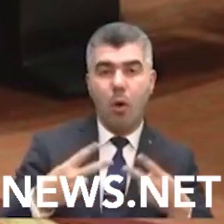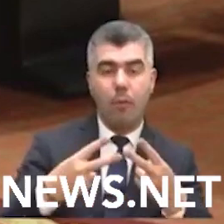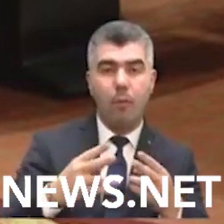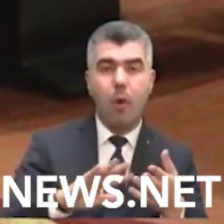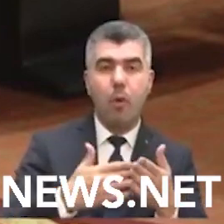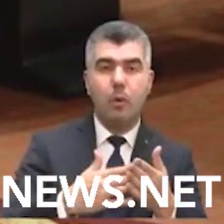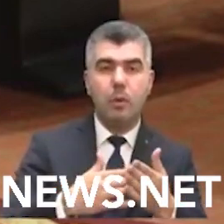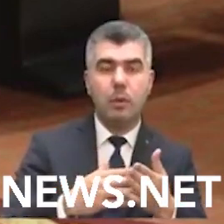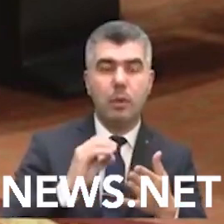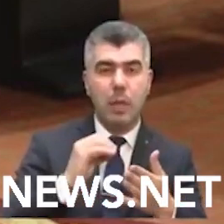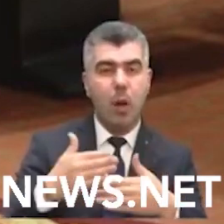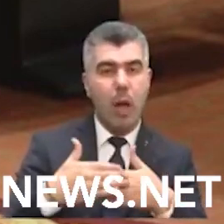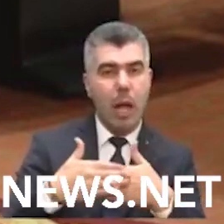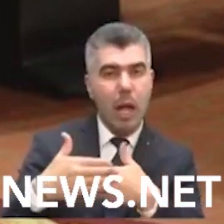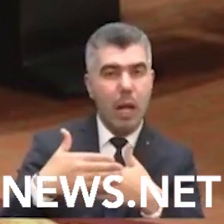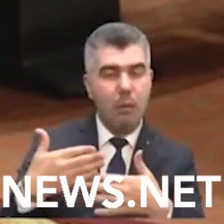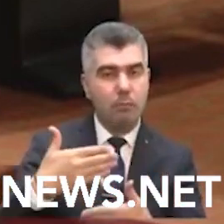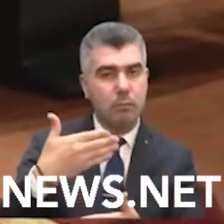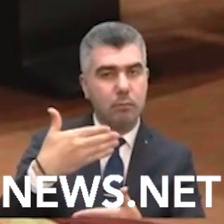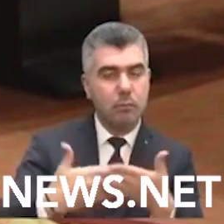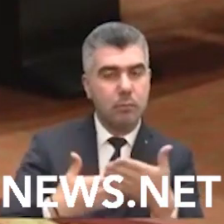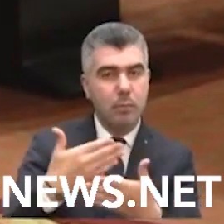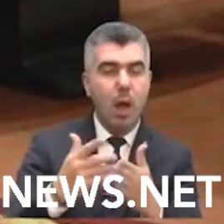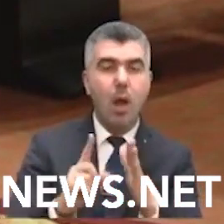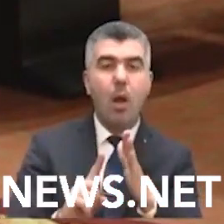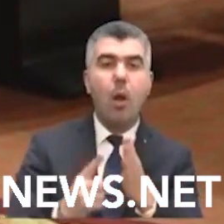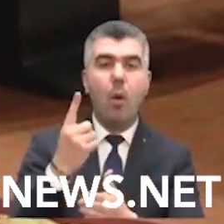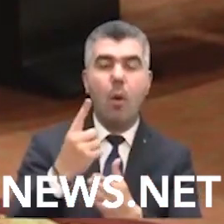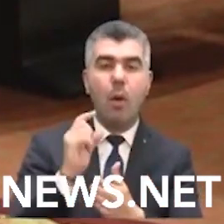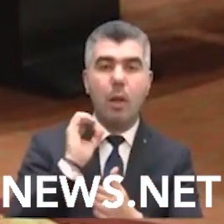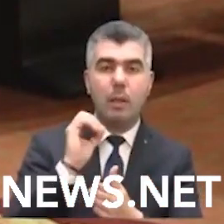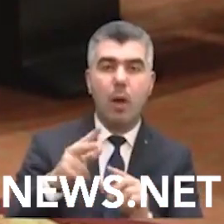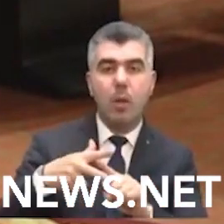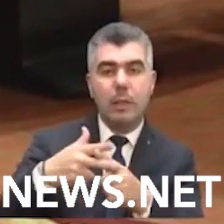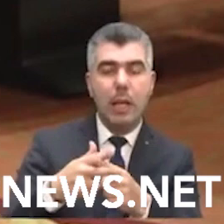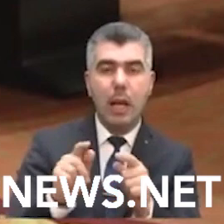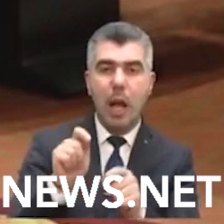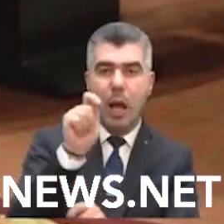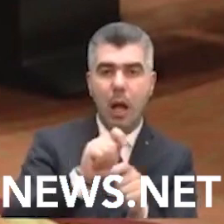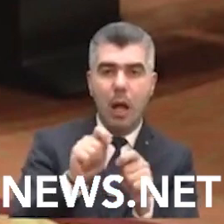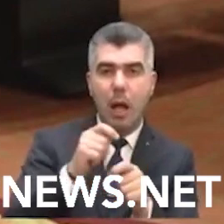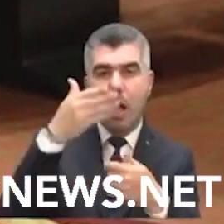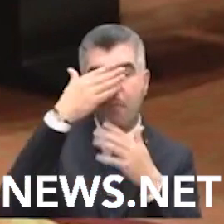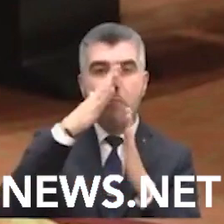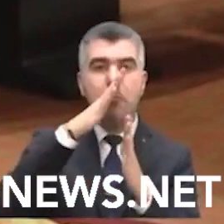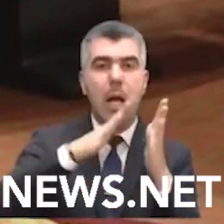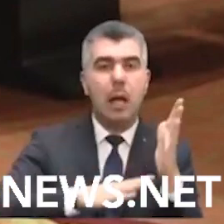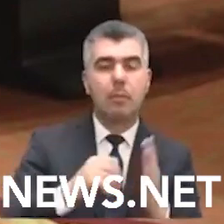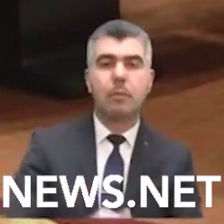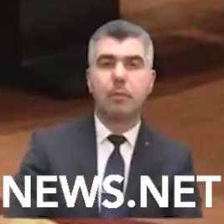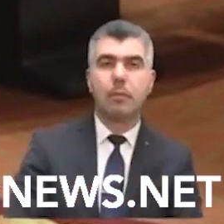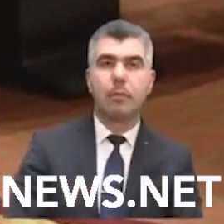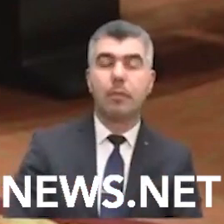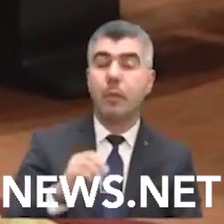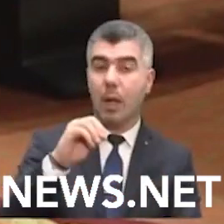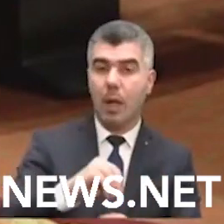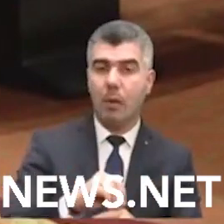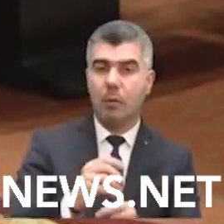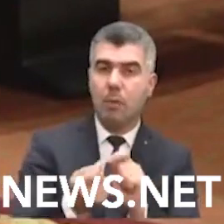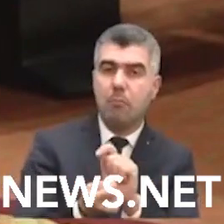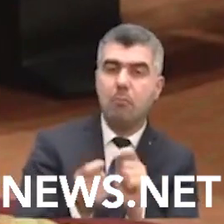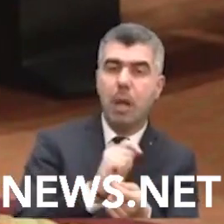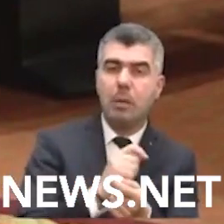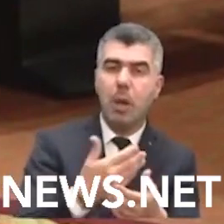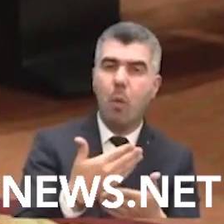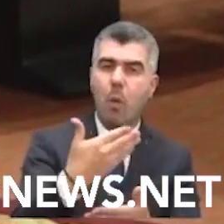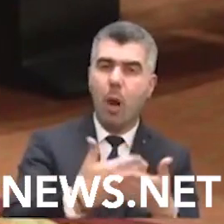العروض أقرب الآجال مع إعطاء الأولوية للتصنيع المحلي للحافلات. كما تتم أيضا مراجعة كل